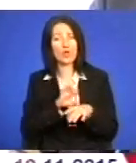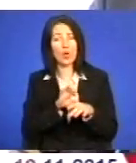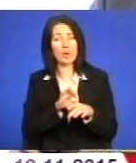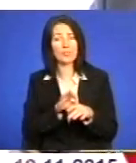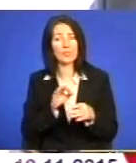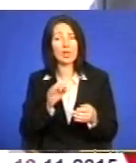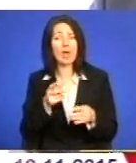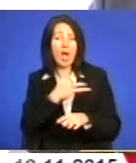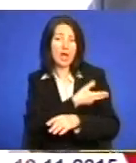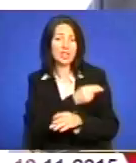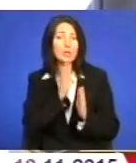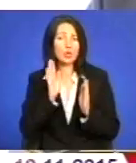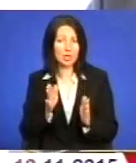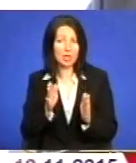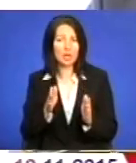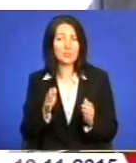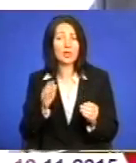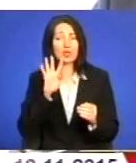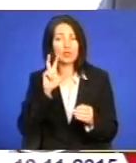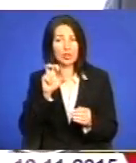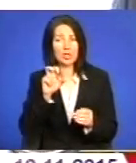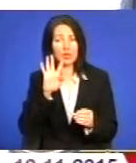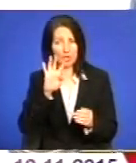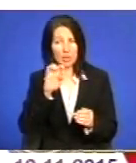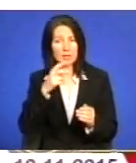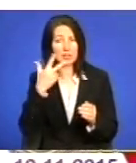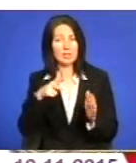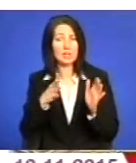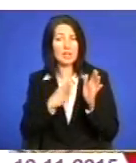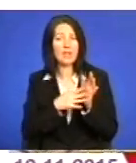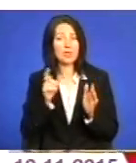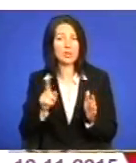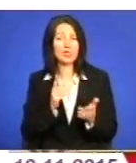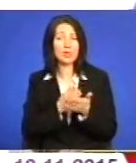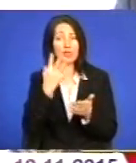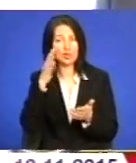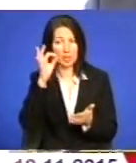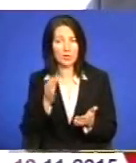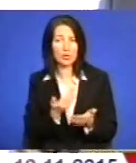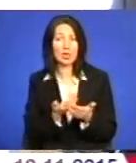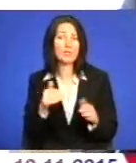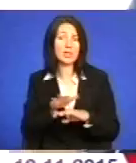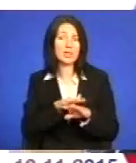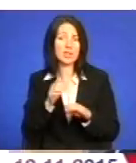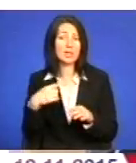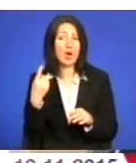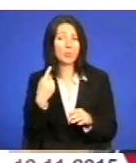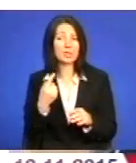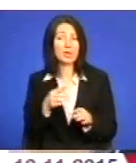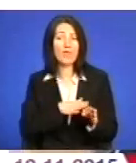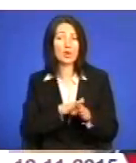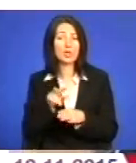13.11 щеплено лише 439 осіб, що становить 4% від населення області.